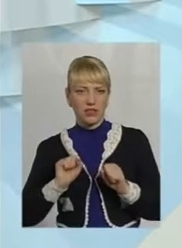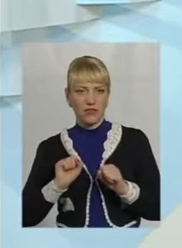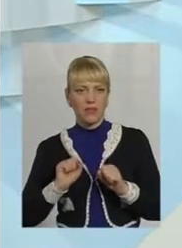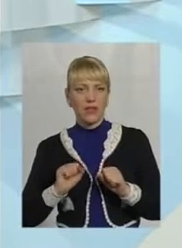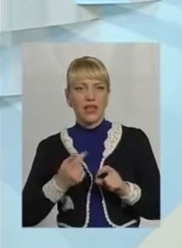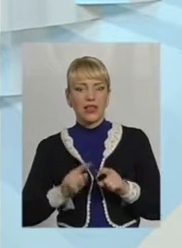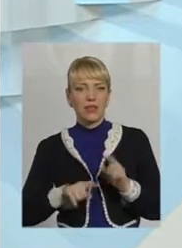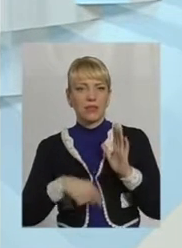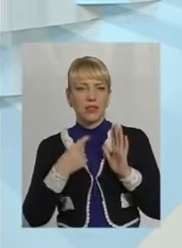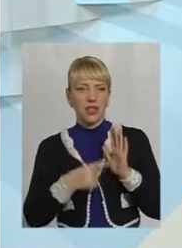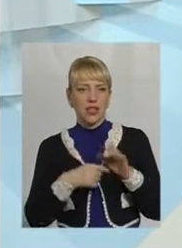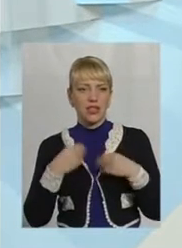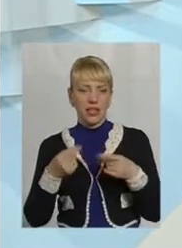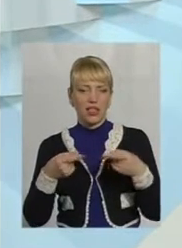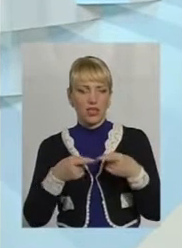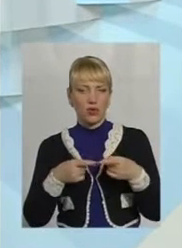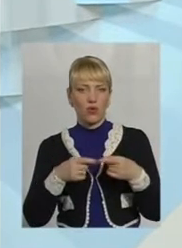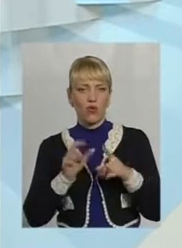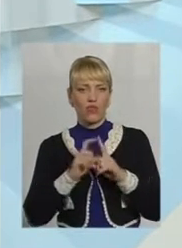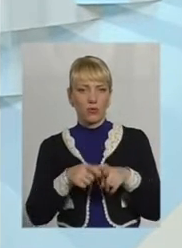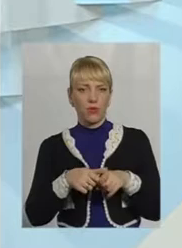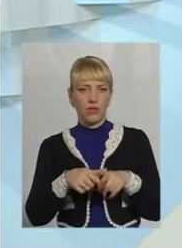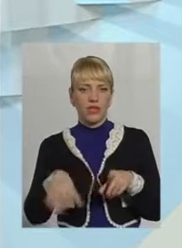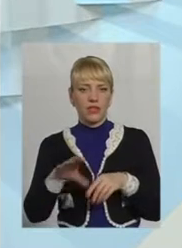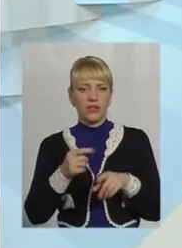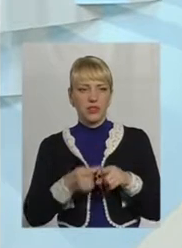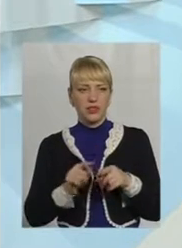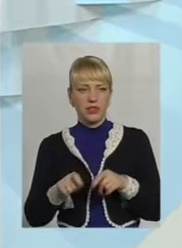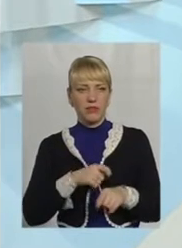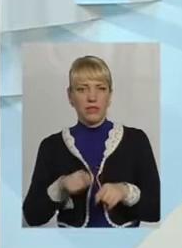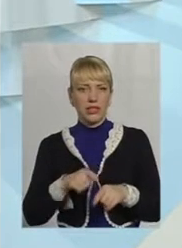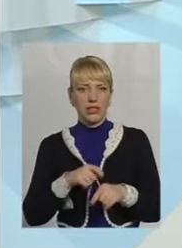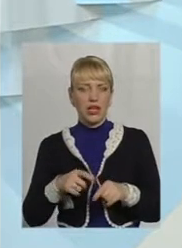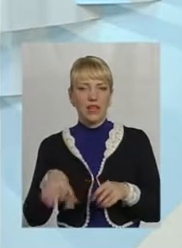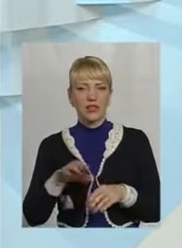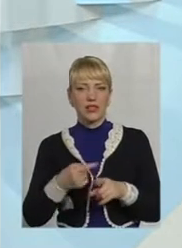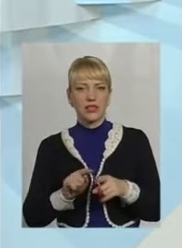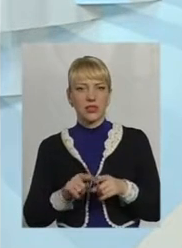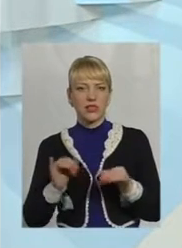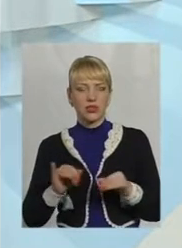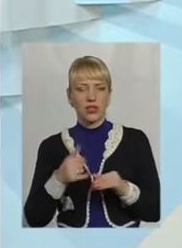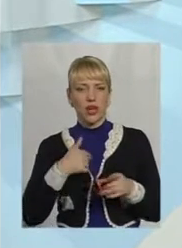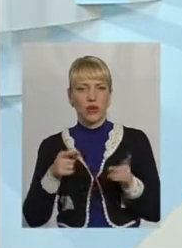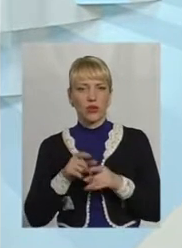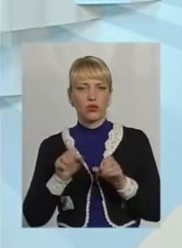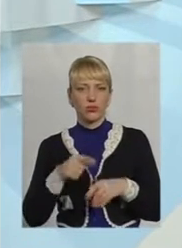ці питання дає чітку відповідь всі ці матеріали, зібрані в історії. Я дуже коротко